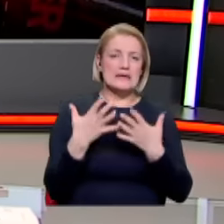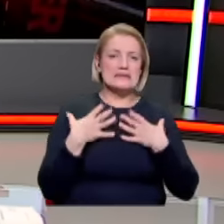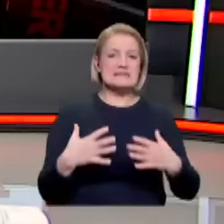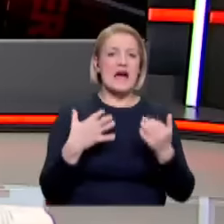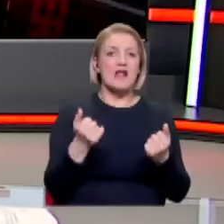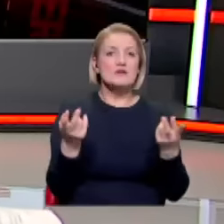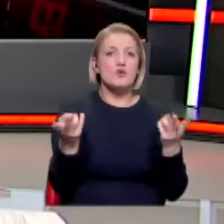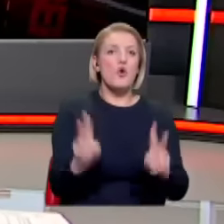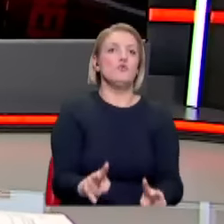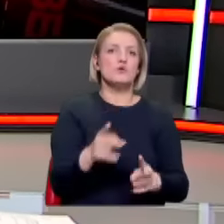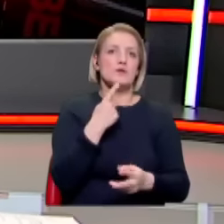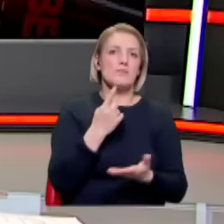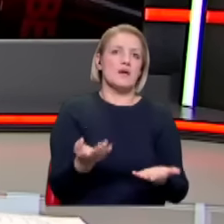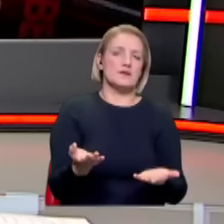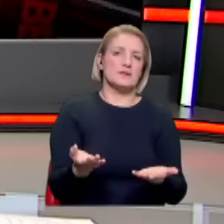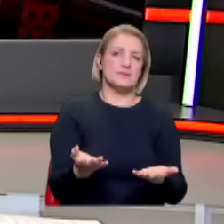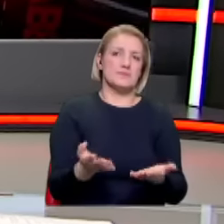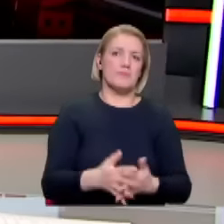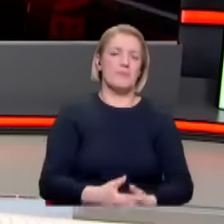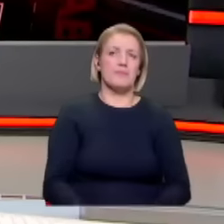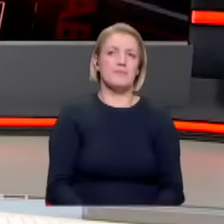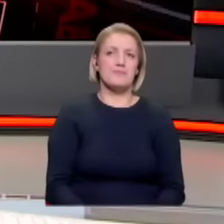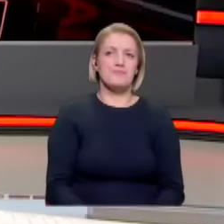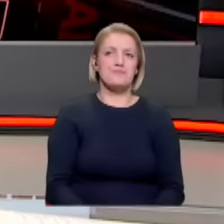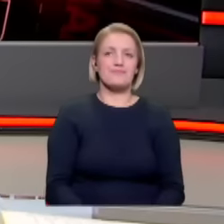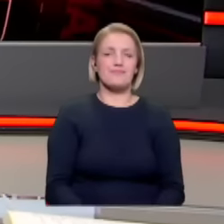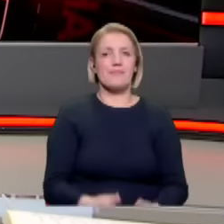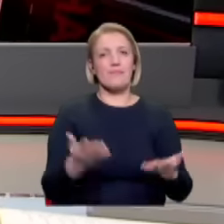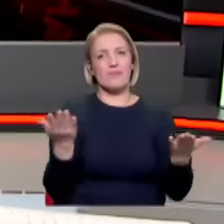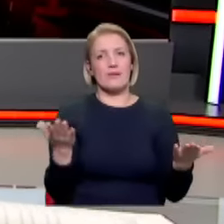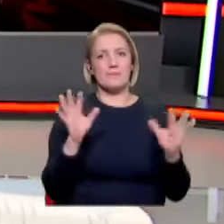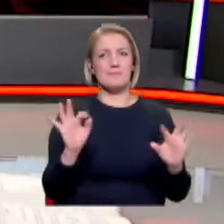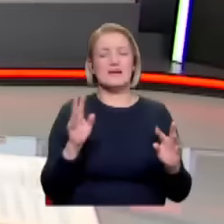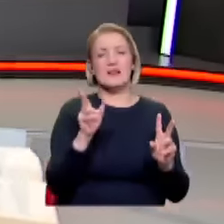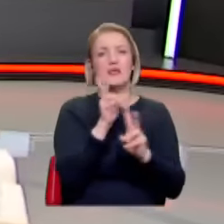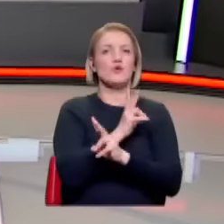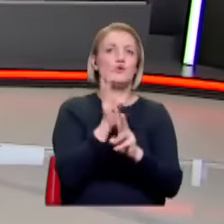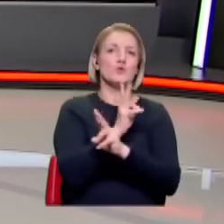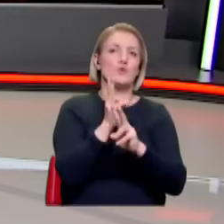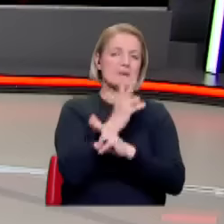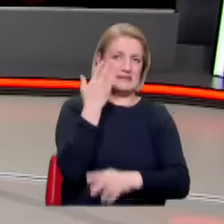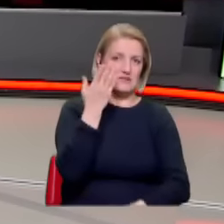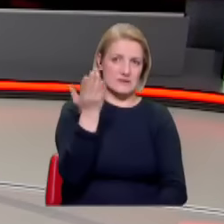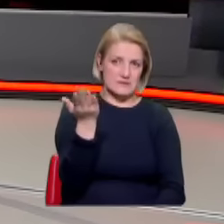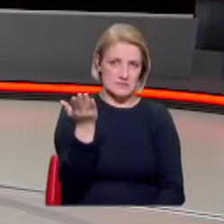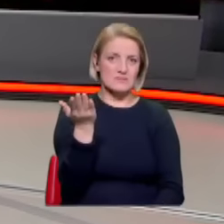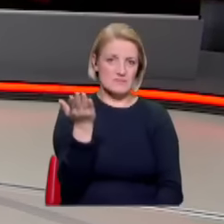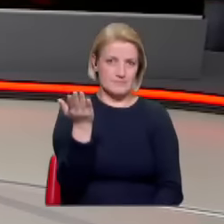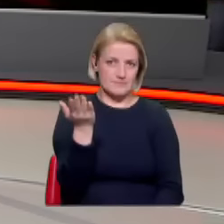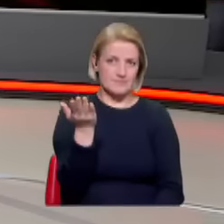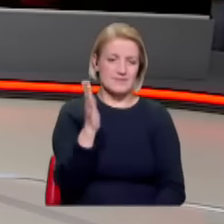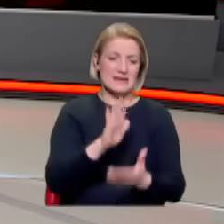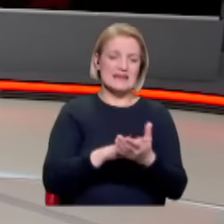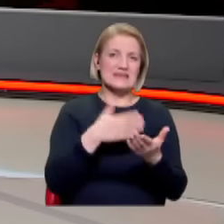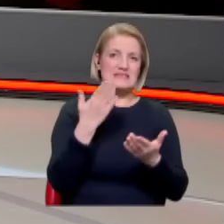Sağlığın ölümüdür bu. Ama şimdi bir tebessüm izleyeceksiniz.